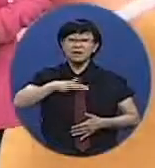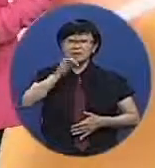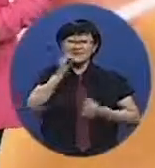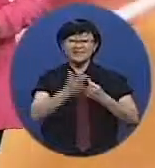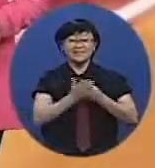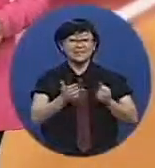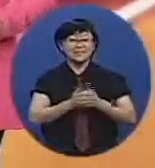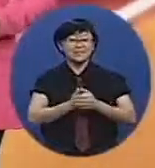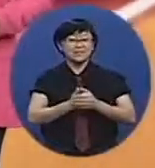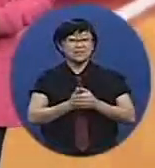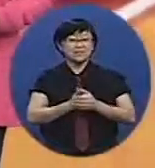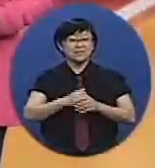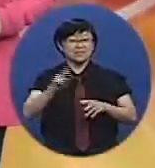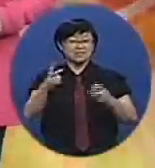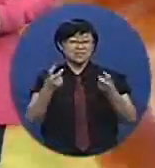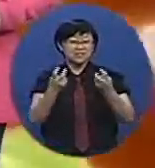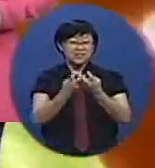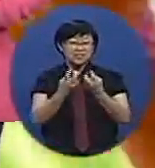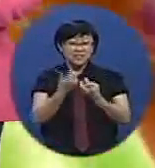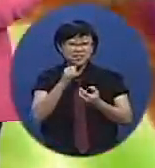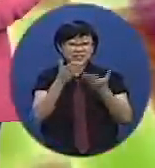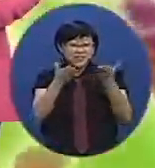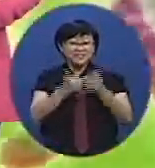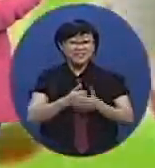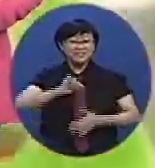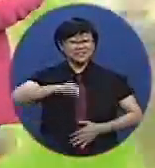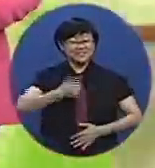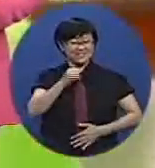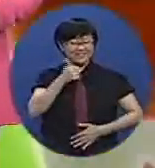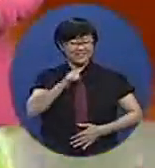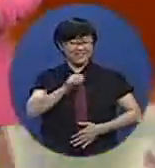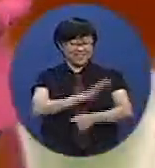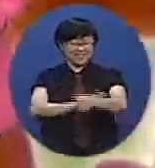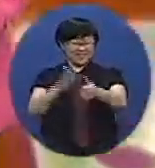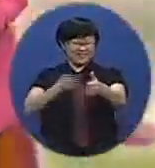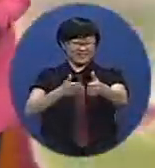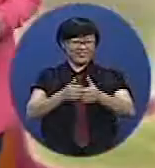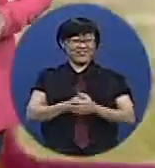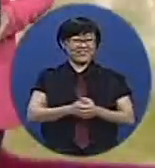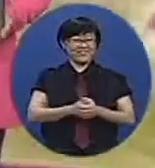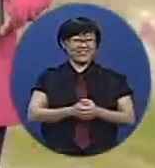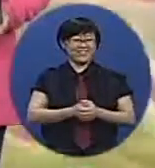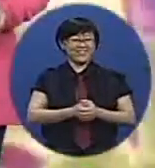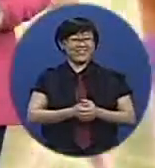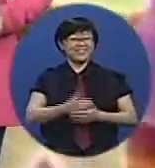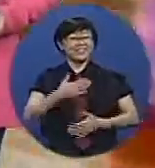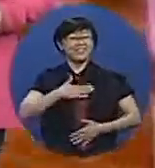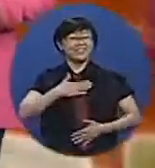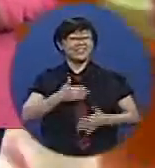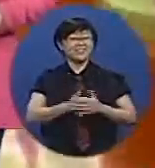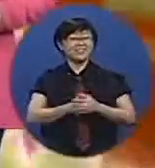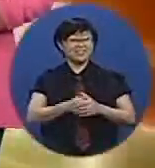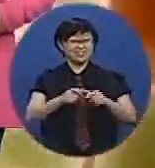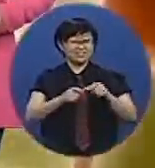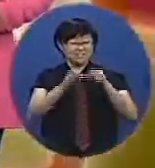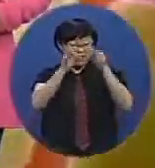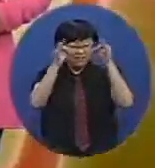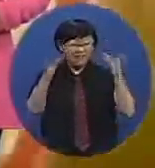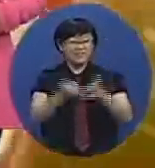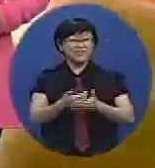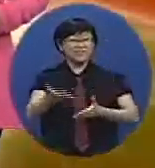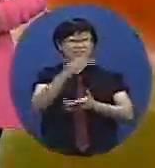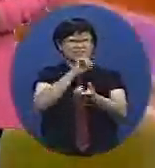알지만 어떻게 소개를 해야 되나요? 자기소개 좀 아주 제대로 한번 해보세요. 제가 너무 오래간만에